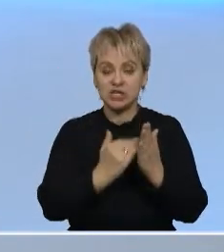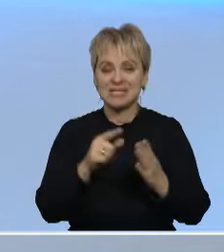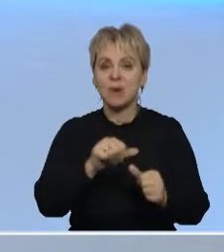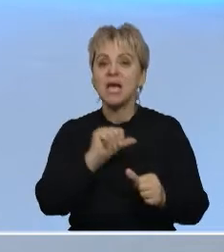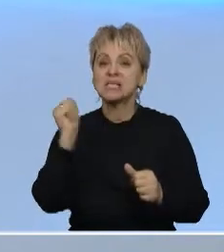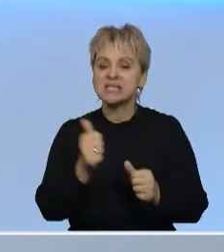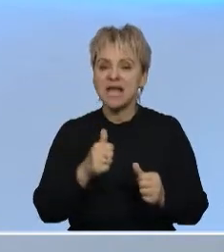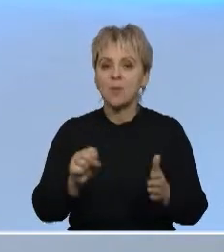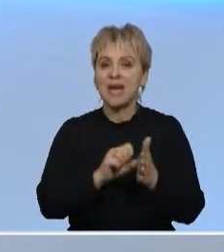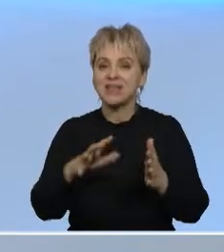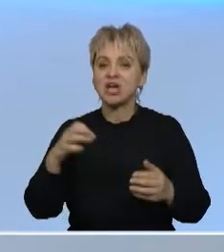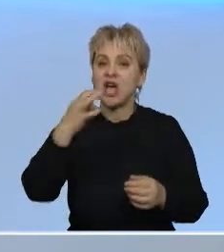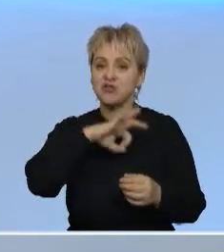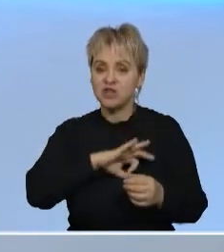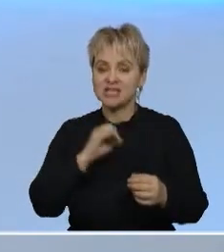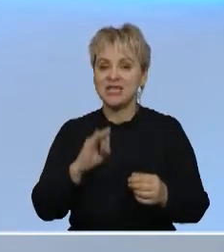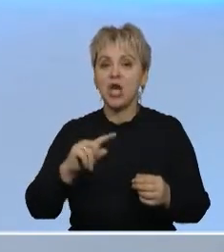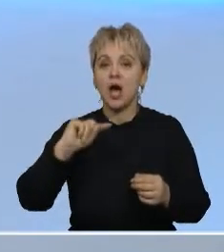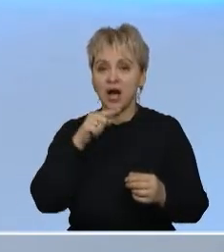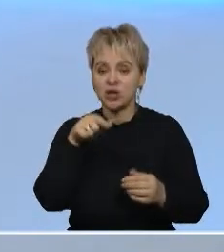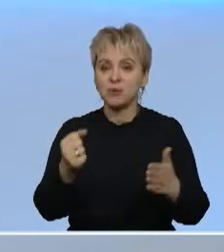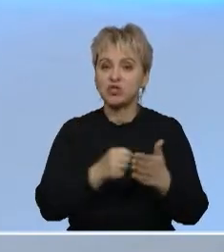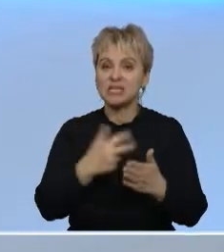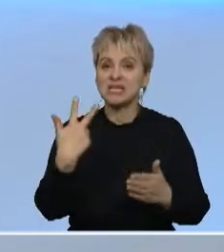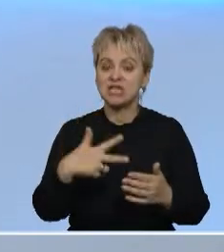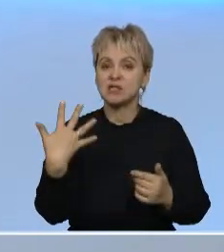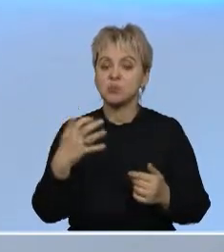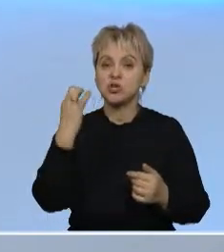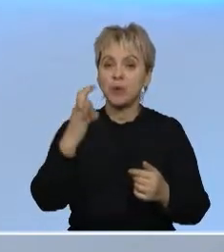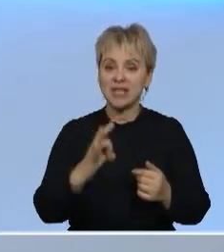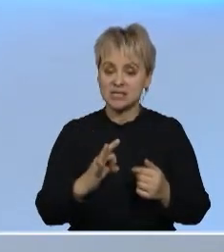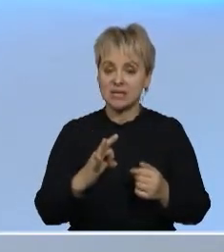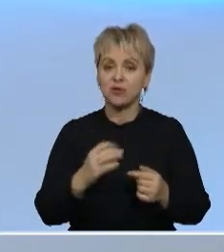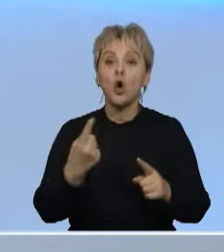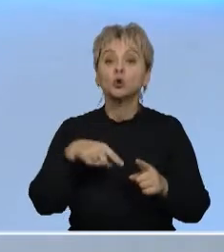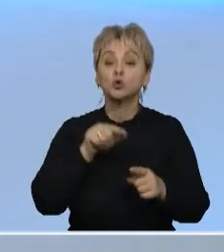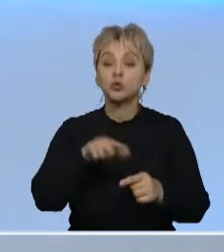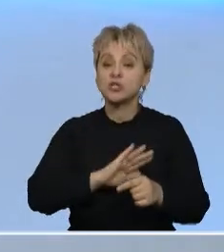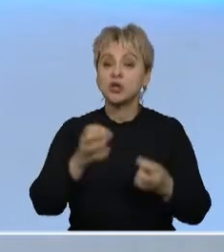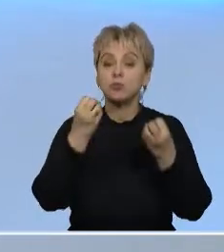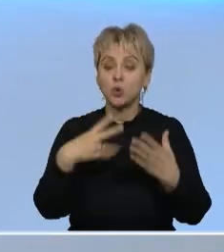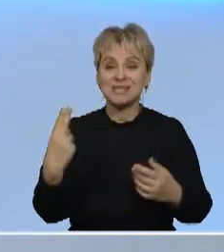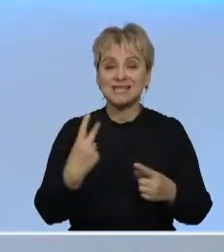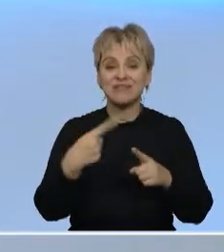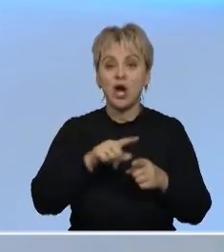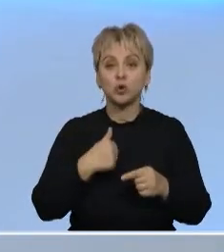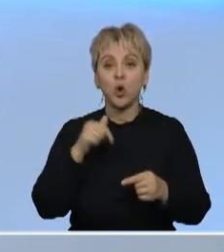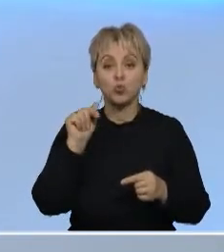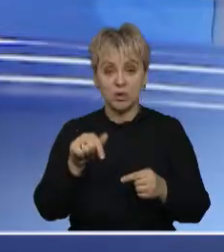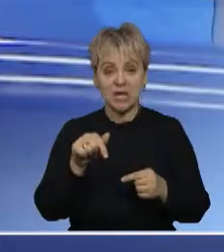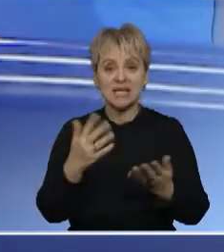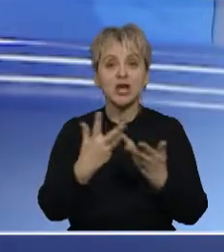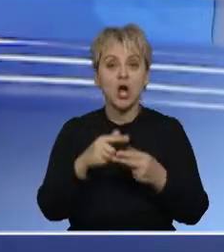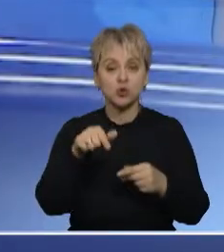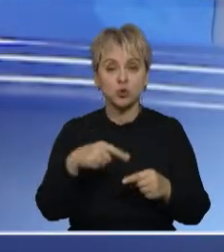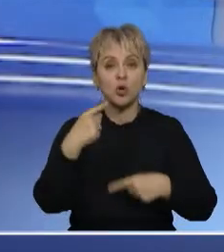они самые энергоэффективные, и экономичность достигает 35%. То есть это не просто цифра, которая у нас